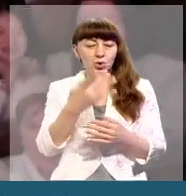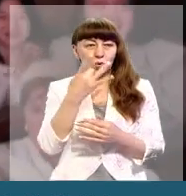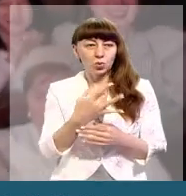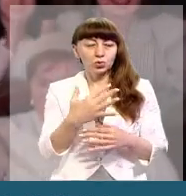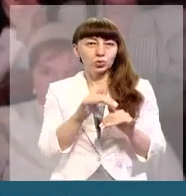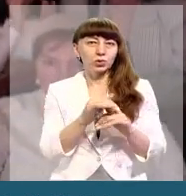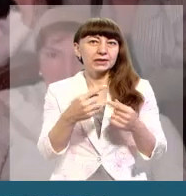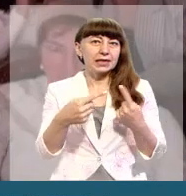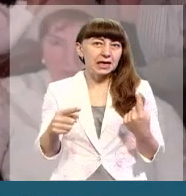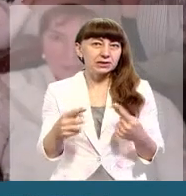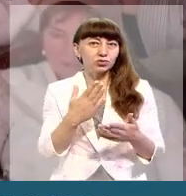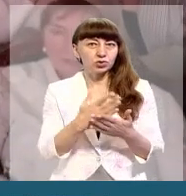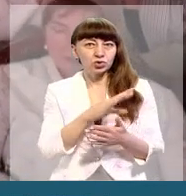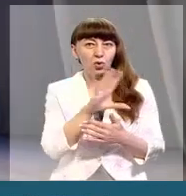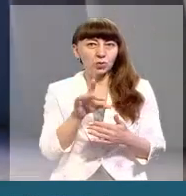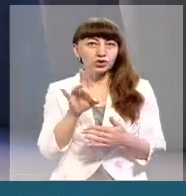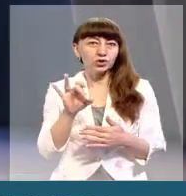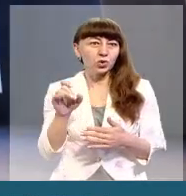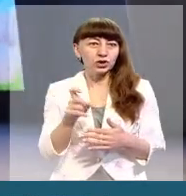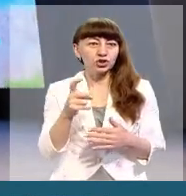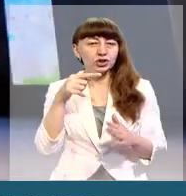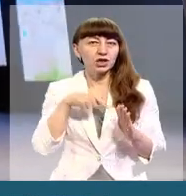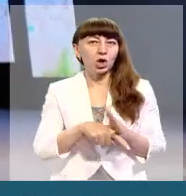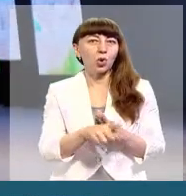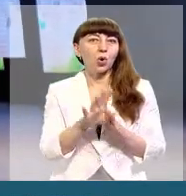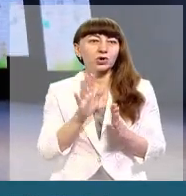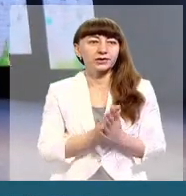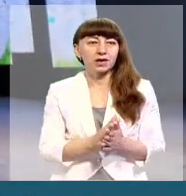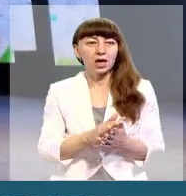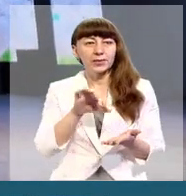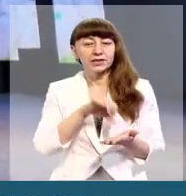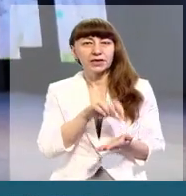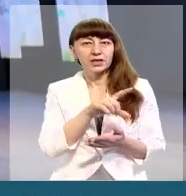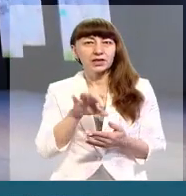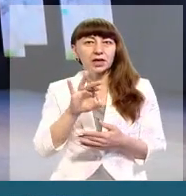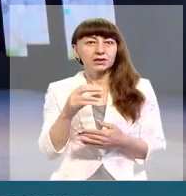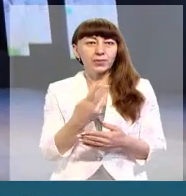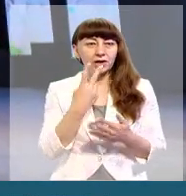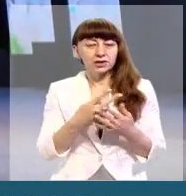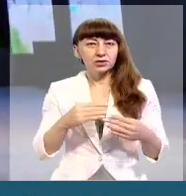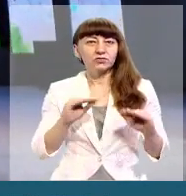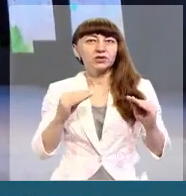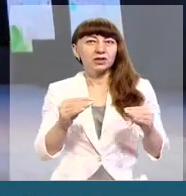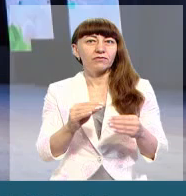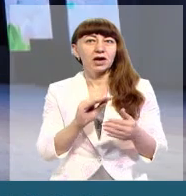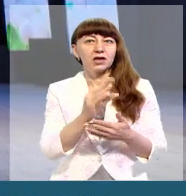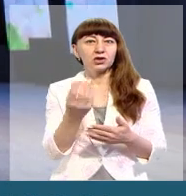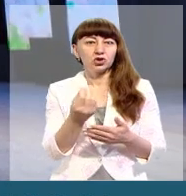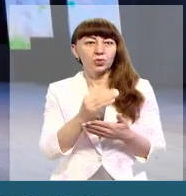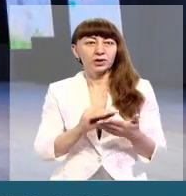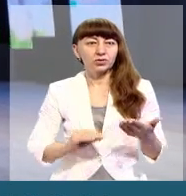тарихи тамырымыз ортақ екендігі белгілі. Ұлт өкілдерін біріктіретін фестиваль өз жалғасын таппақ.